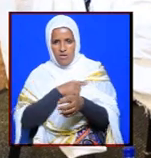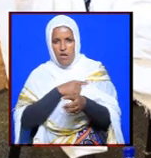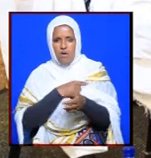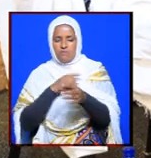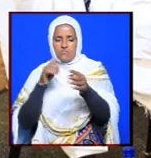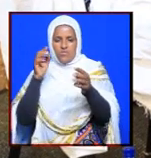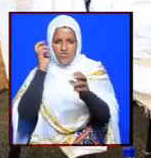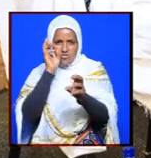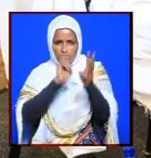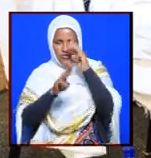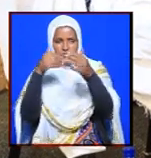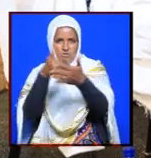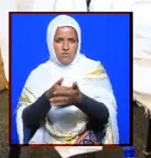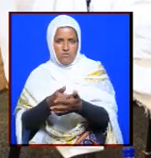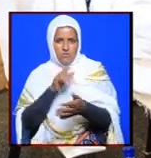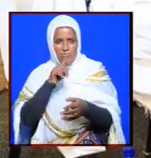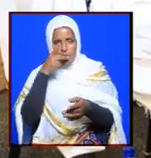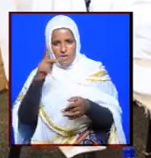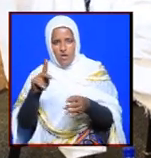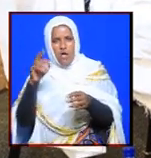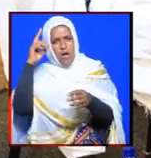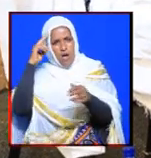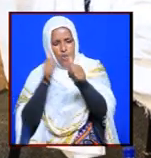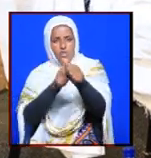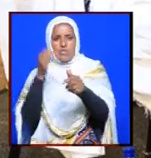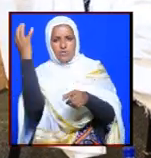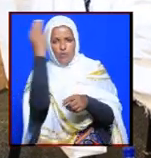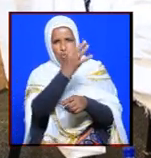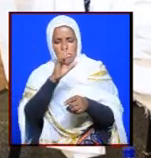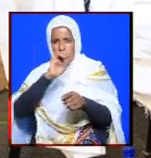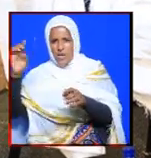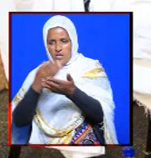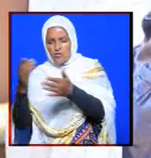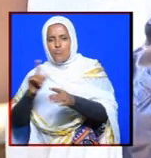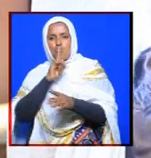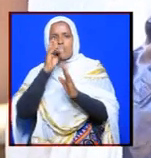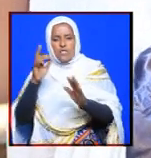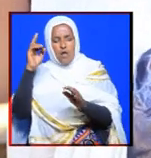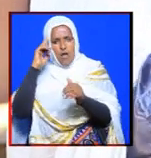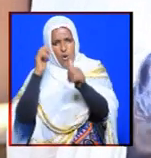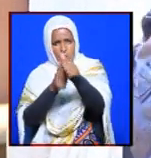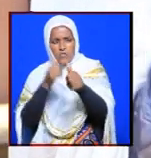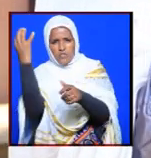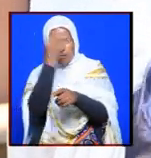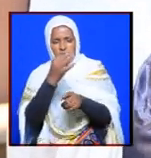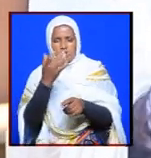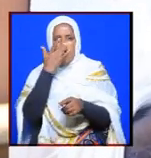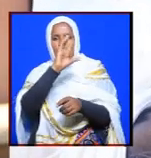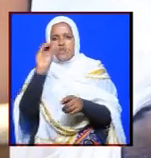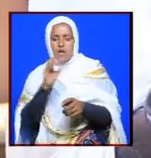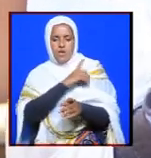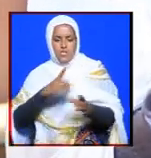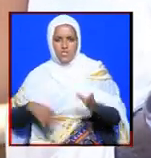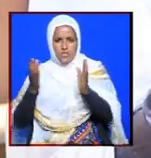ለባርነት የዳረገን ነው። ስለዚህ እውነተኛ ሐዋርያት የሰበኳት በቅኝ ገዢዎች ሳይሆን በእውነተኛ ሐዋርያት የተሰበከች አፍሪካ ቤተክርስቲያን